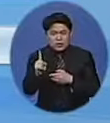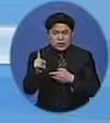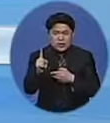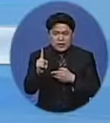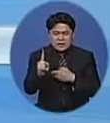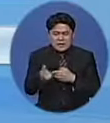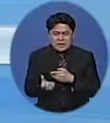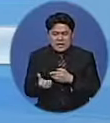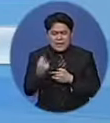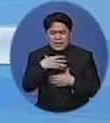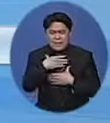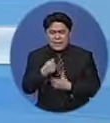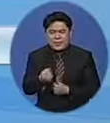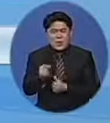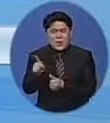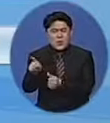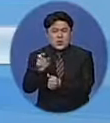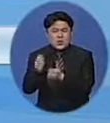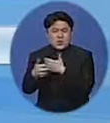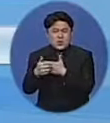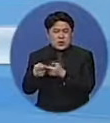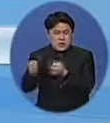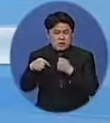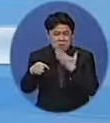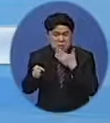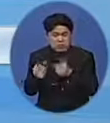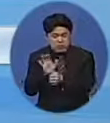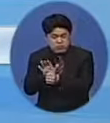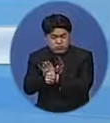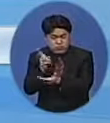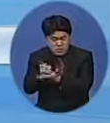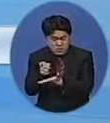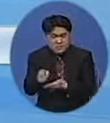의료를 이용할 수 있도록 유도하는 제도입니다.